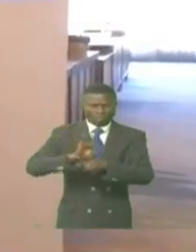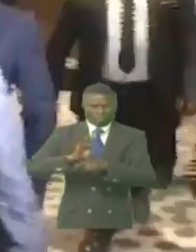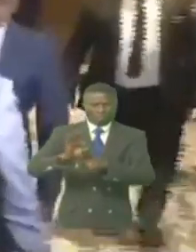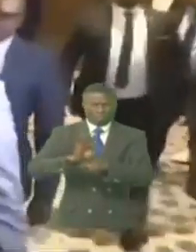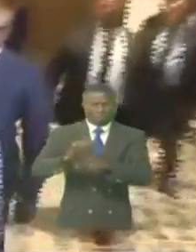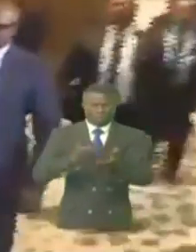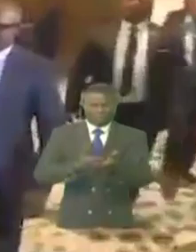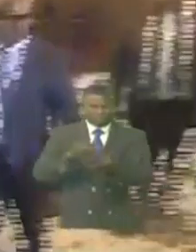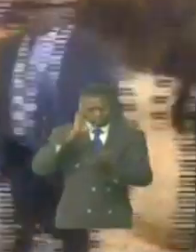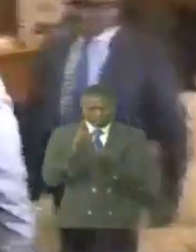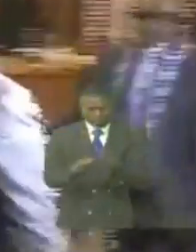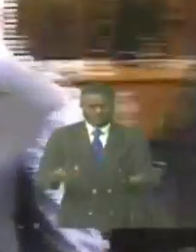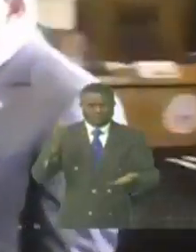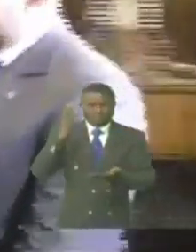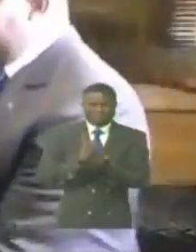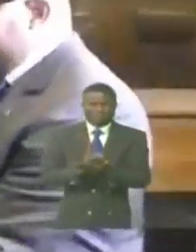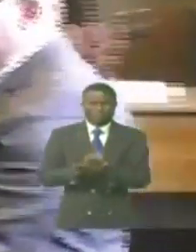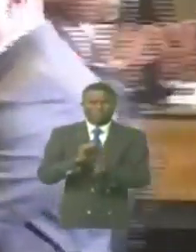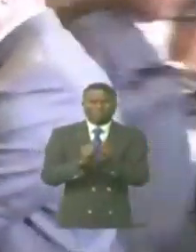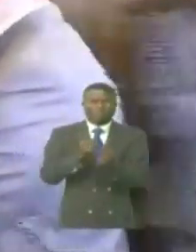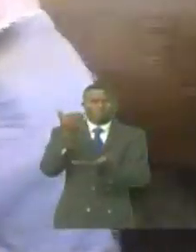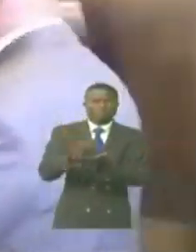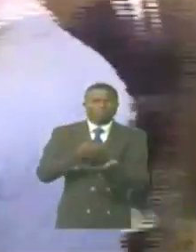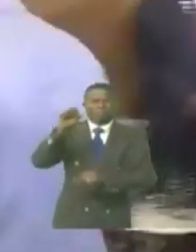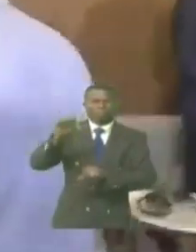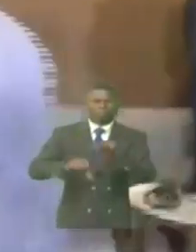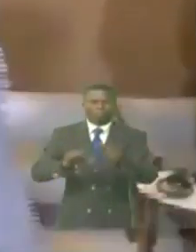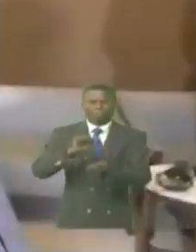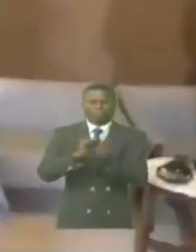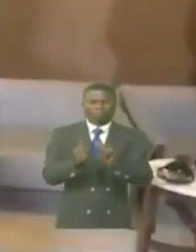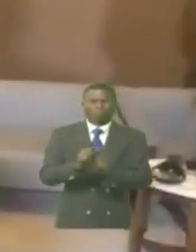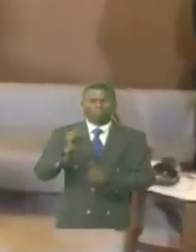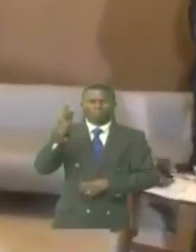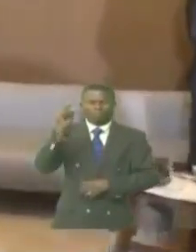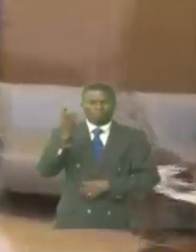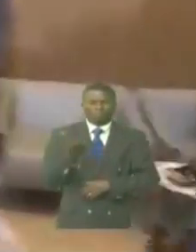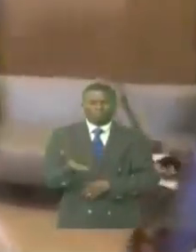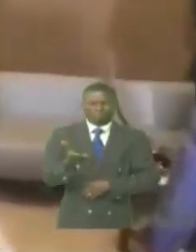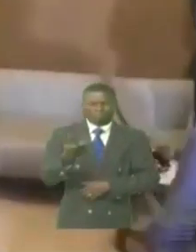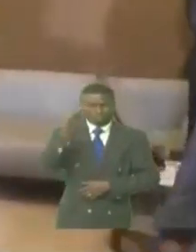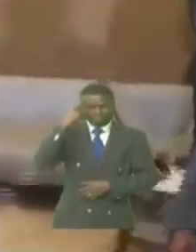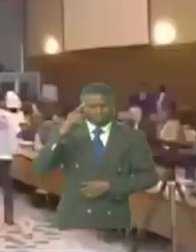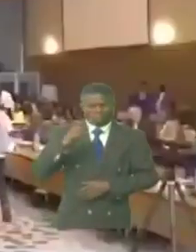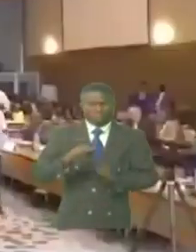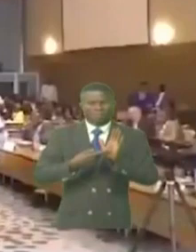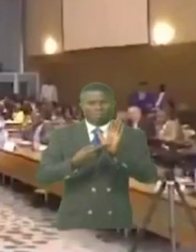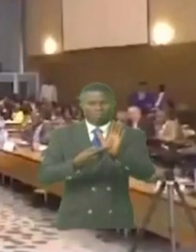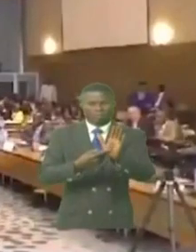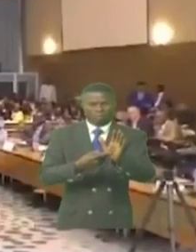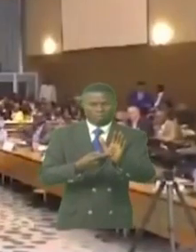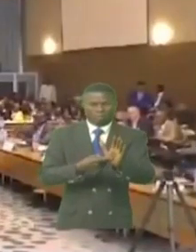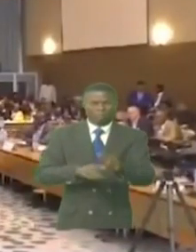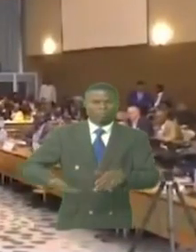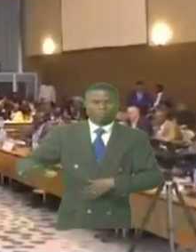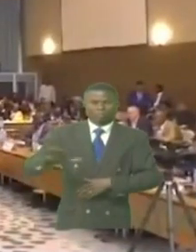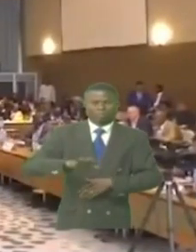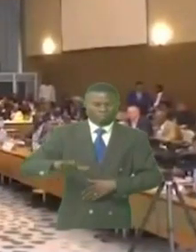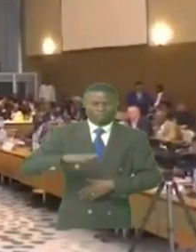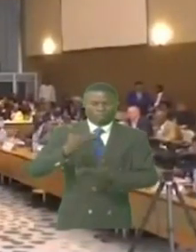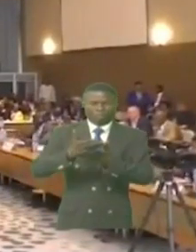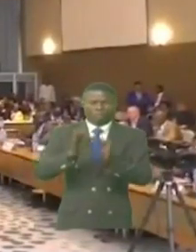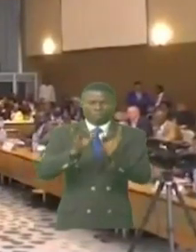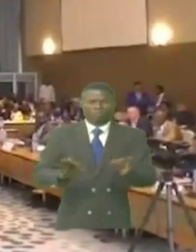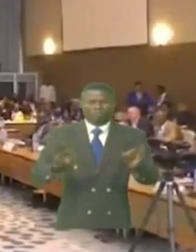moyens de lutter contre l'exploitation illicite de ces minerais. Une façon de marquer une étape significative